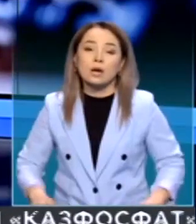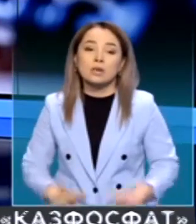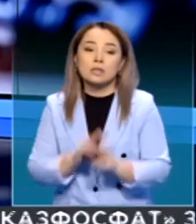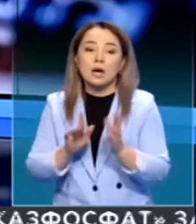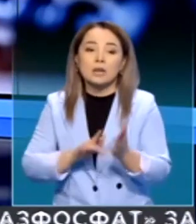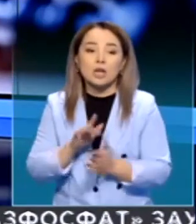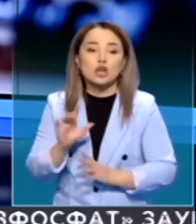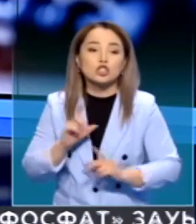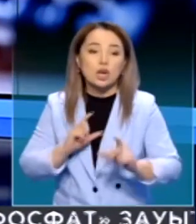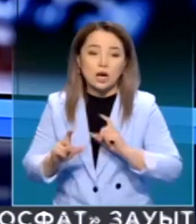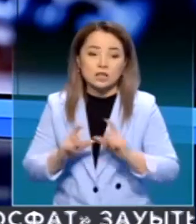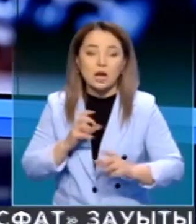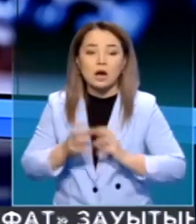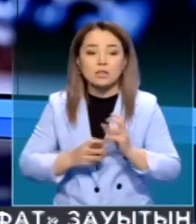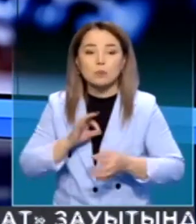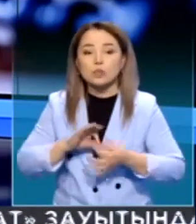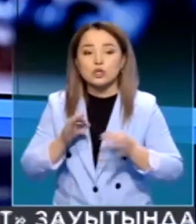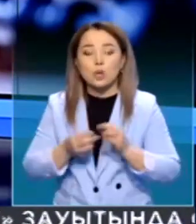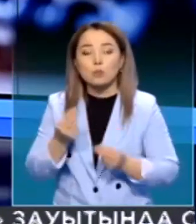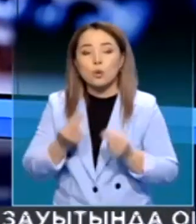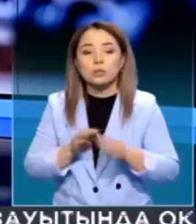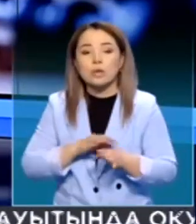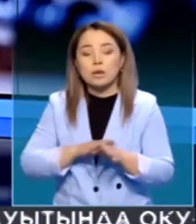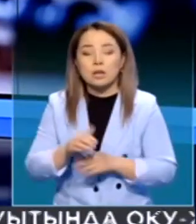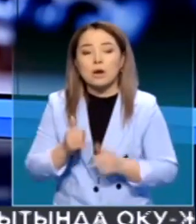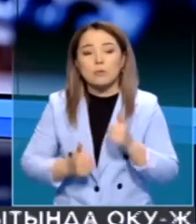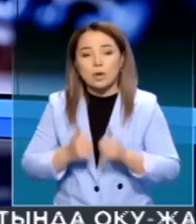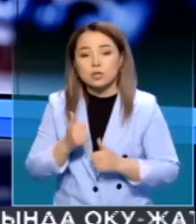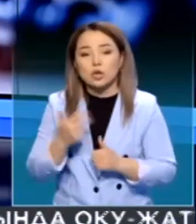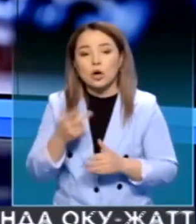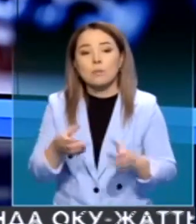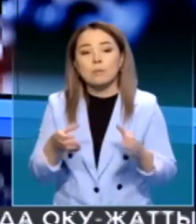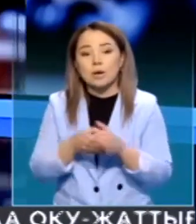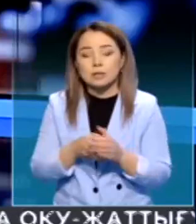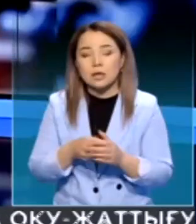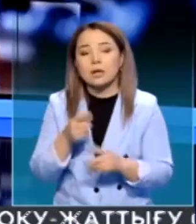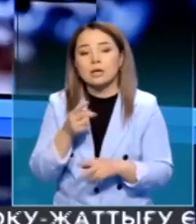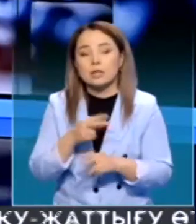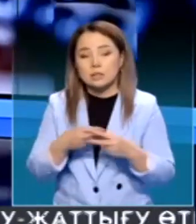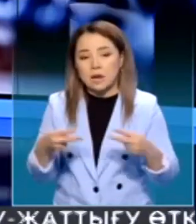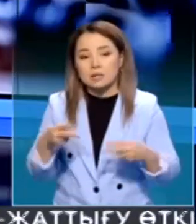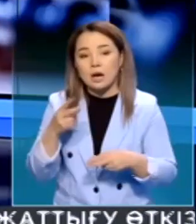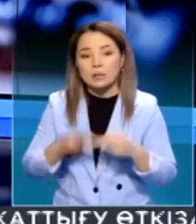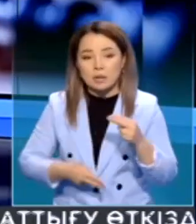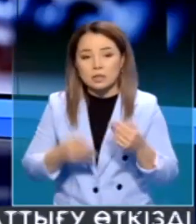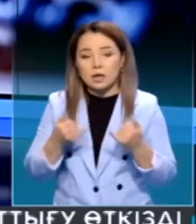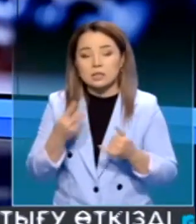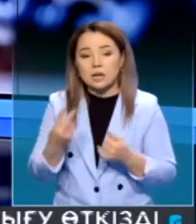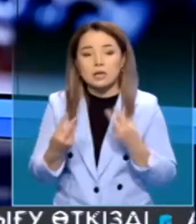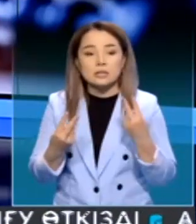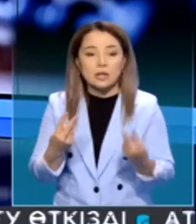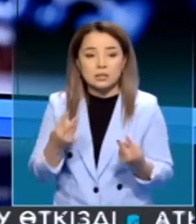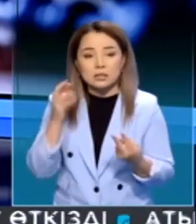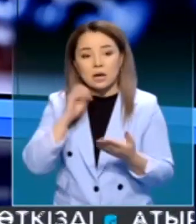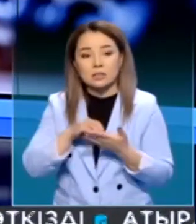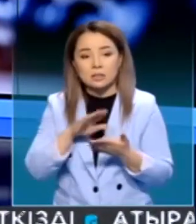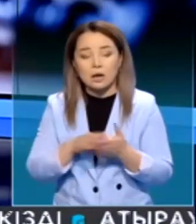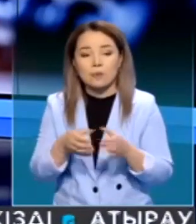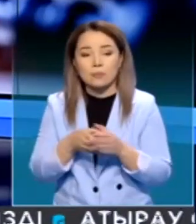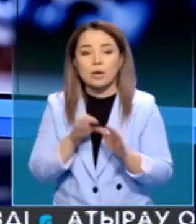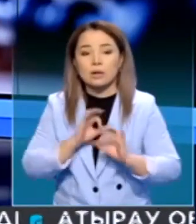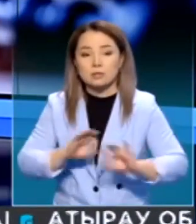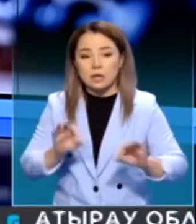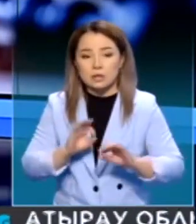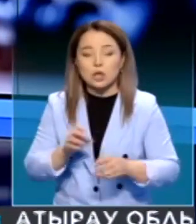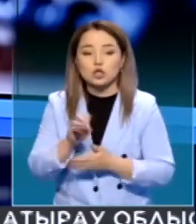Астанада шахматтан әлем чемпион атағы үшін өтіп жатқан матчтың үшінші партиясы тең аяқталды. Әзірге есеп 2-2. Сарапшылардың айтуынша,